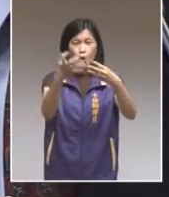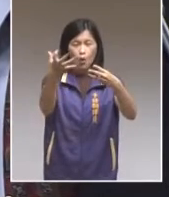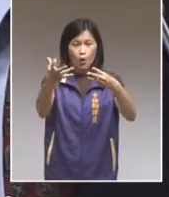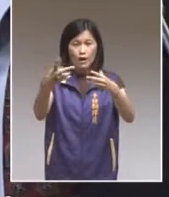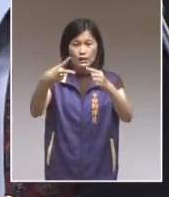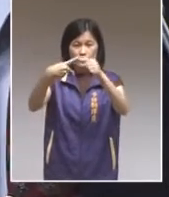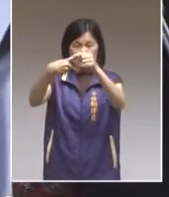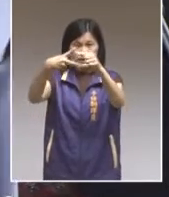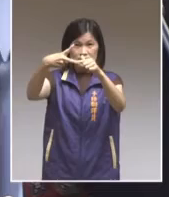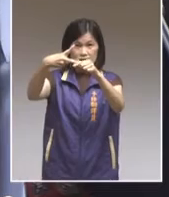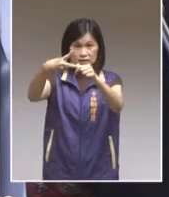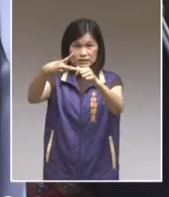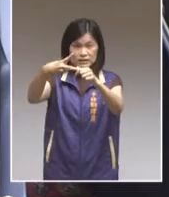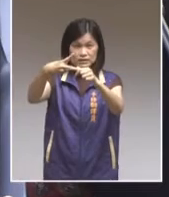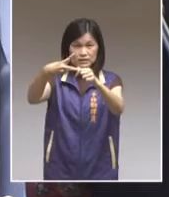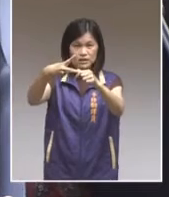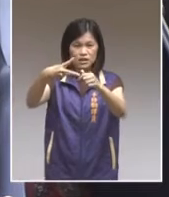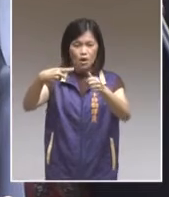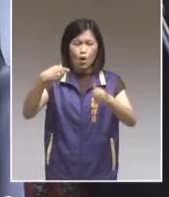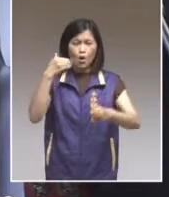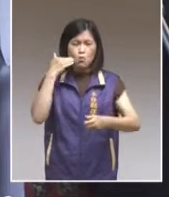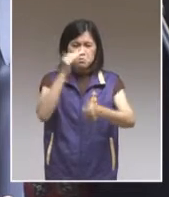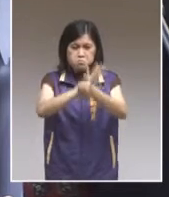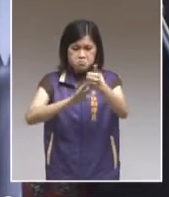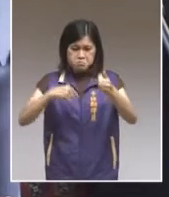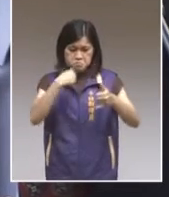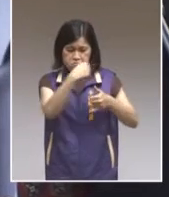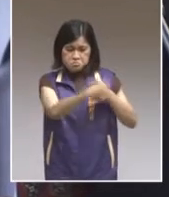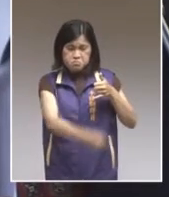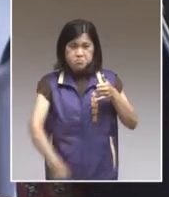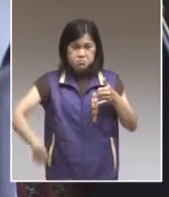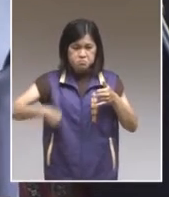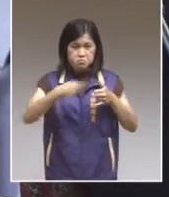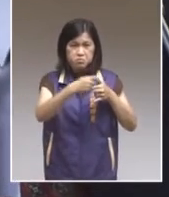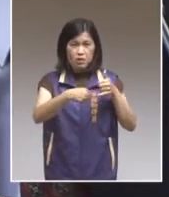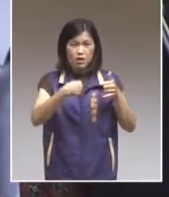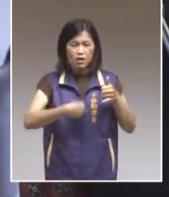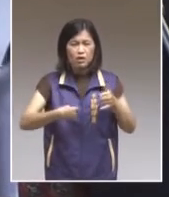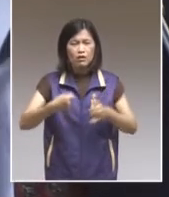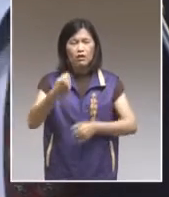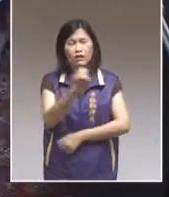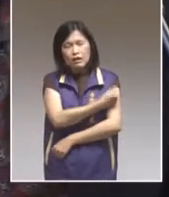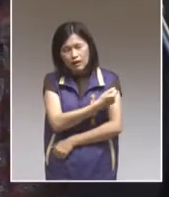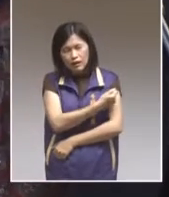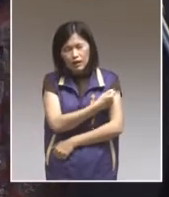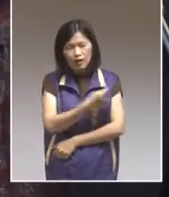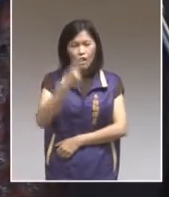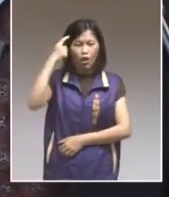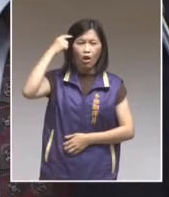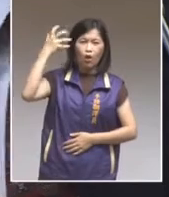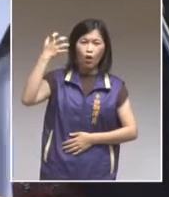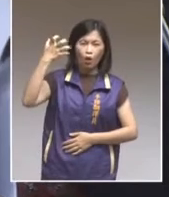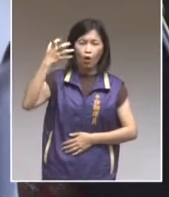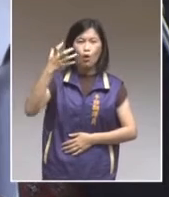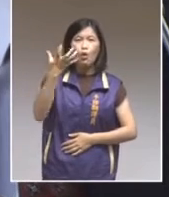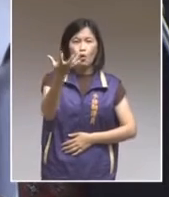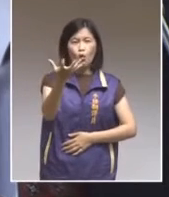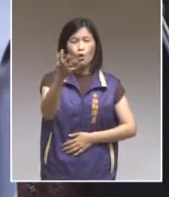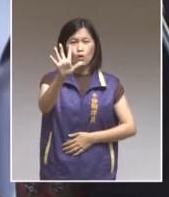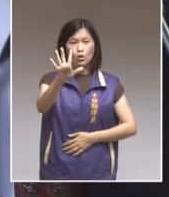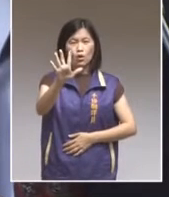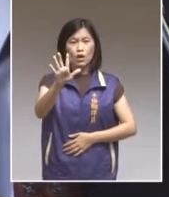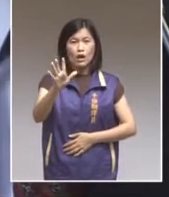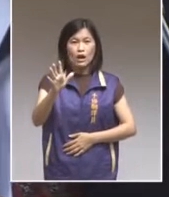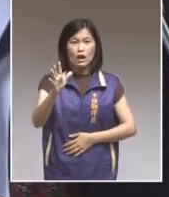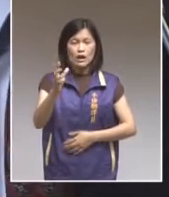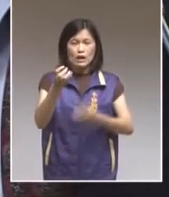剂其实它的全身不良反应也是以疲倦、头痛为主，那少部分的儿童